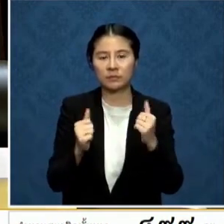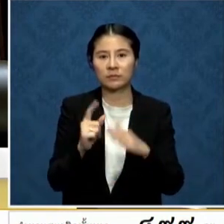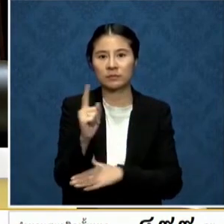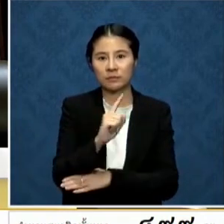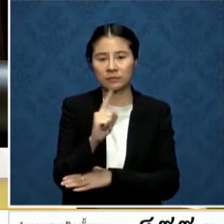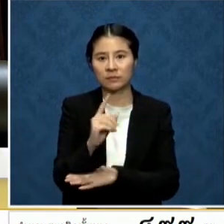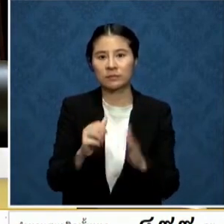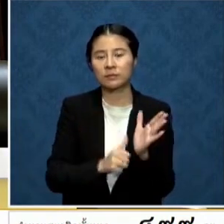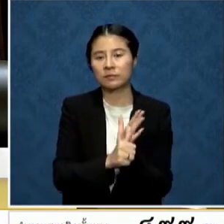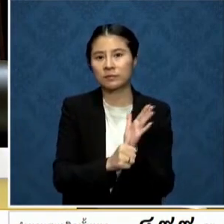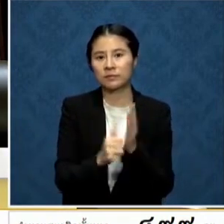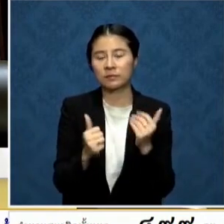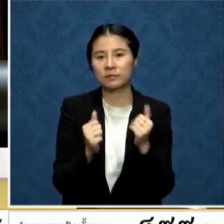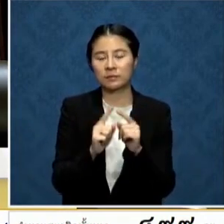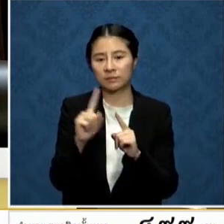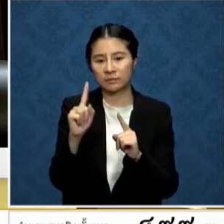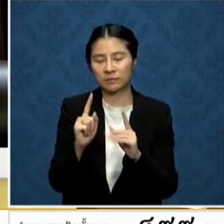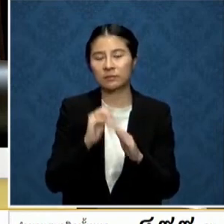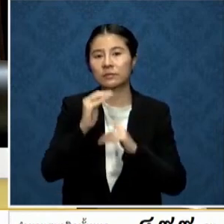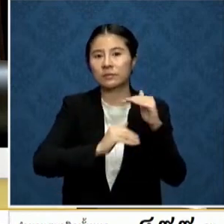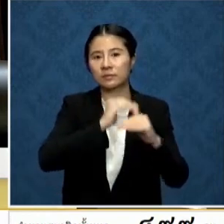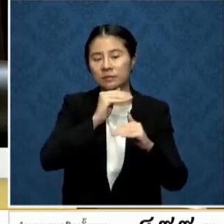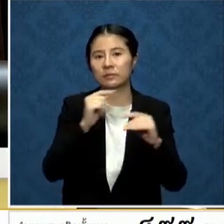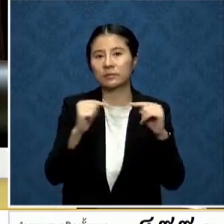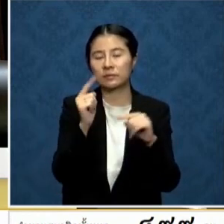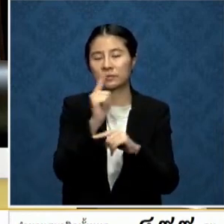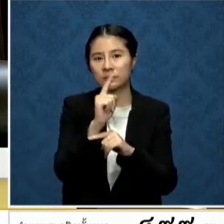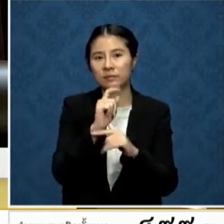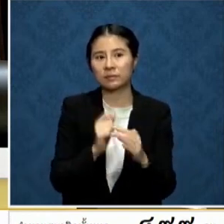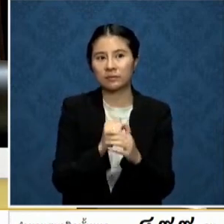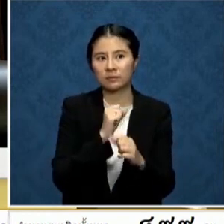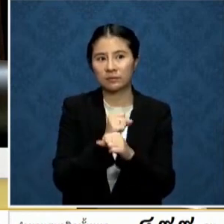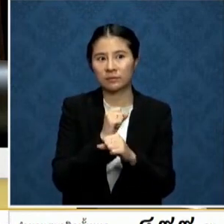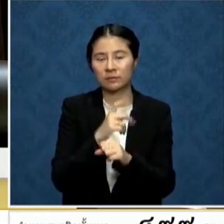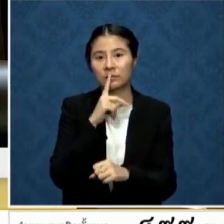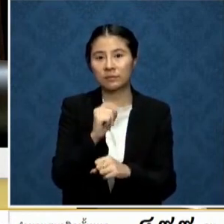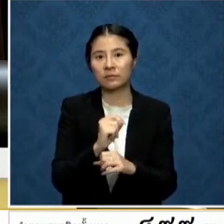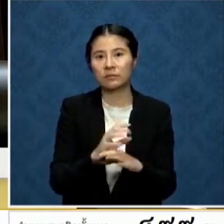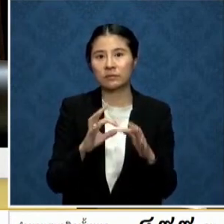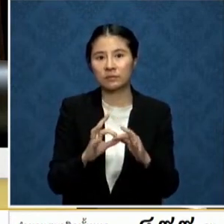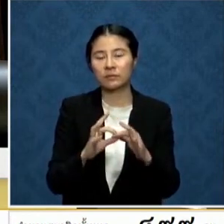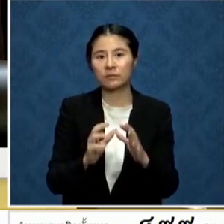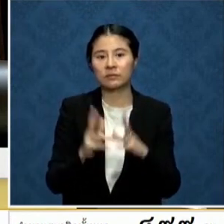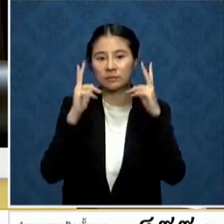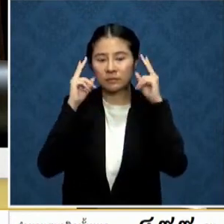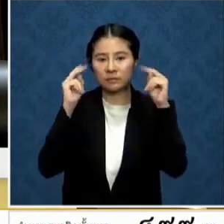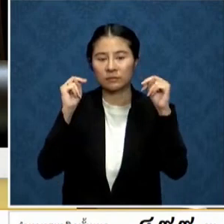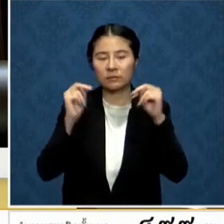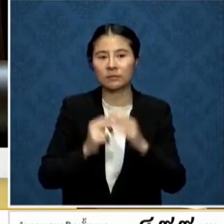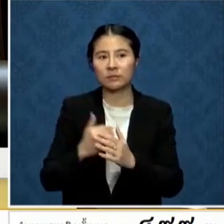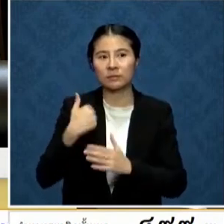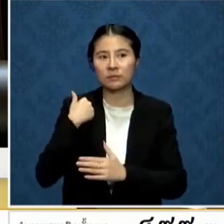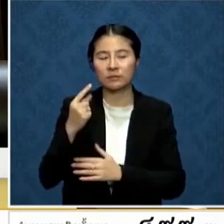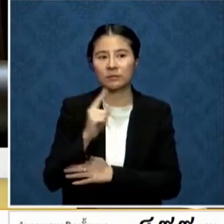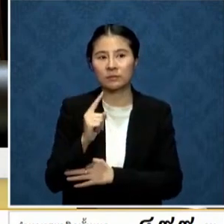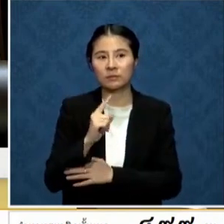วศิลป์ที่แก้ไขข้อนึงที่ก้าวหน้าค่อนข้างมากก็คือว่าการตอบกระทู้สดของนายกรัฐมนตรี